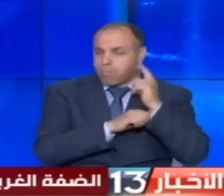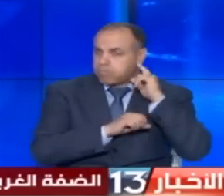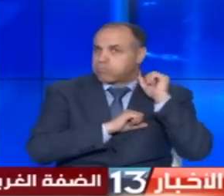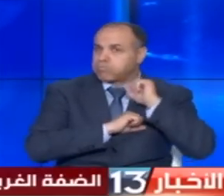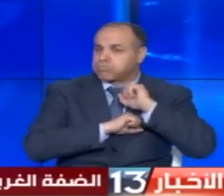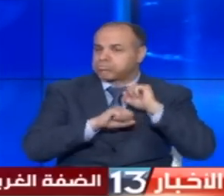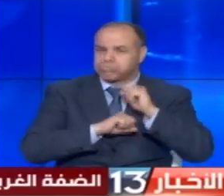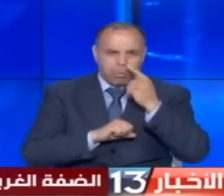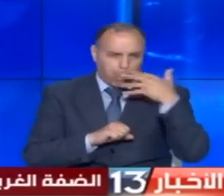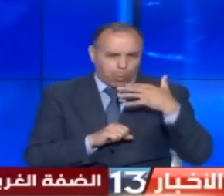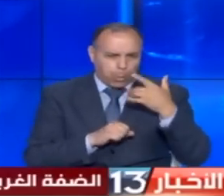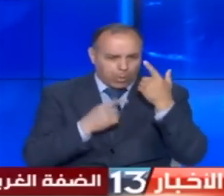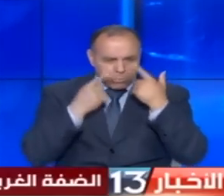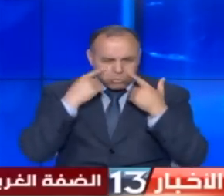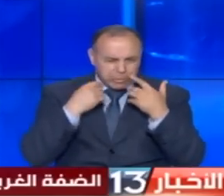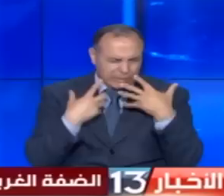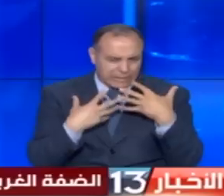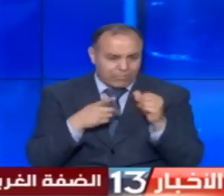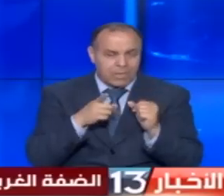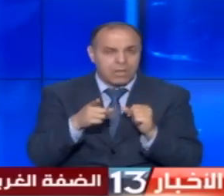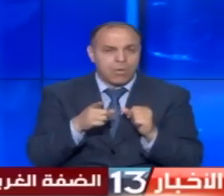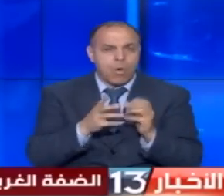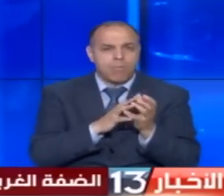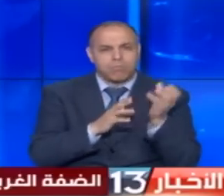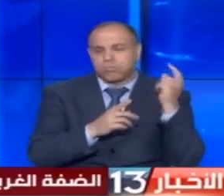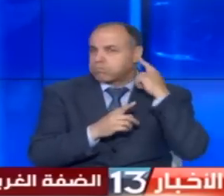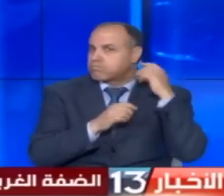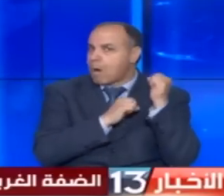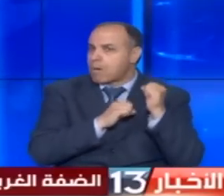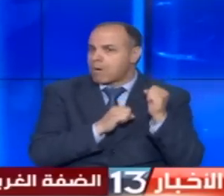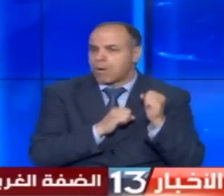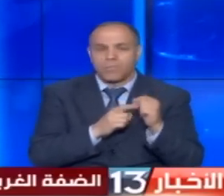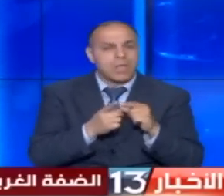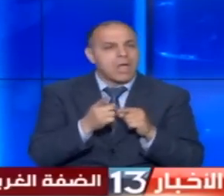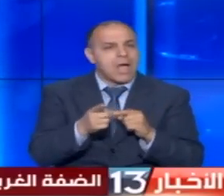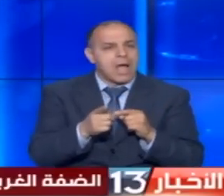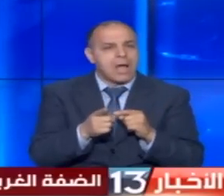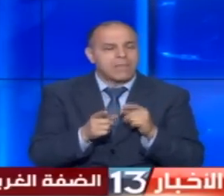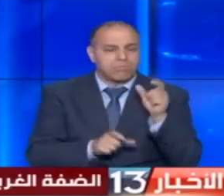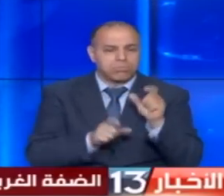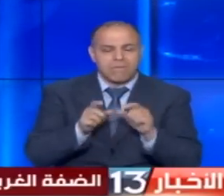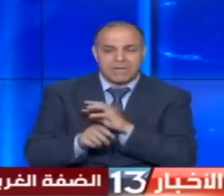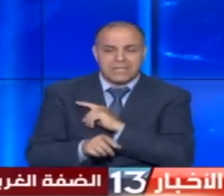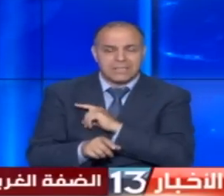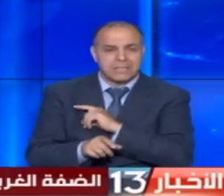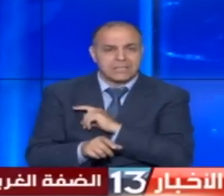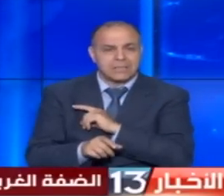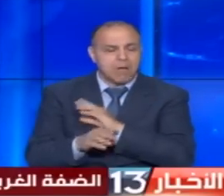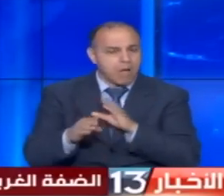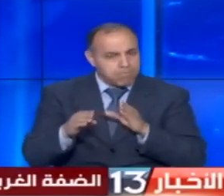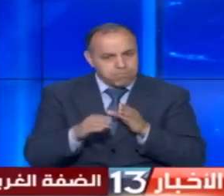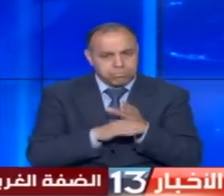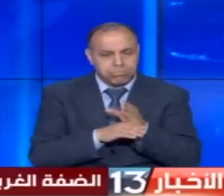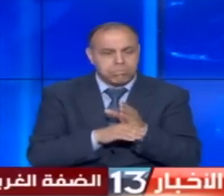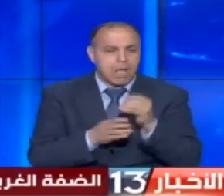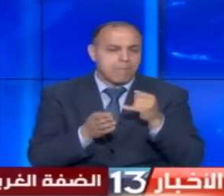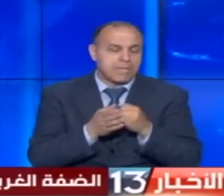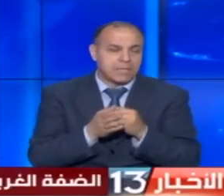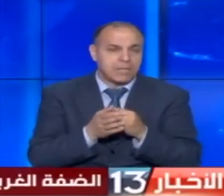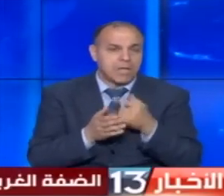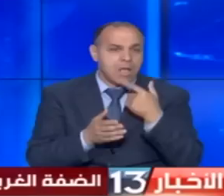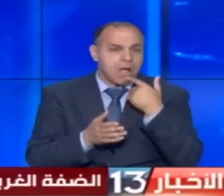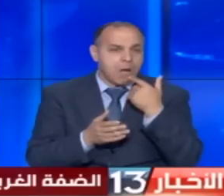السام وسيله الدموع وقنابل الصوت صوب منازل الفلسطينيين خلال اقتحامها البلده كما